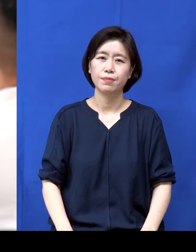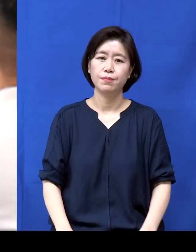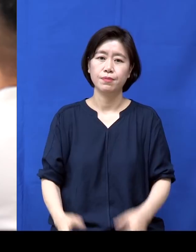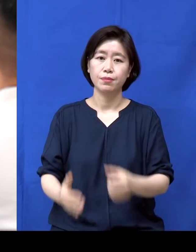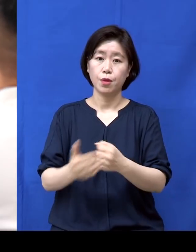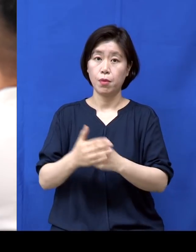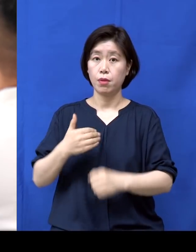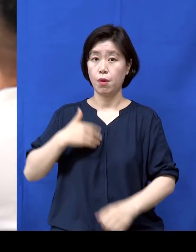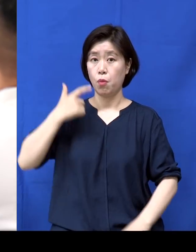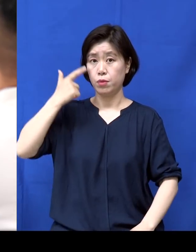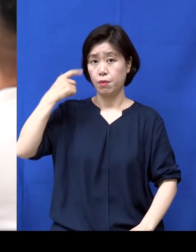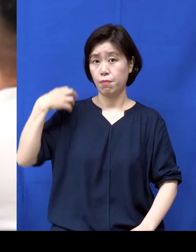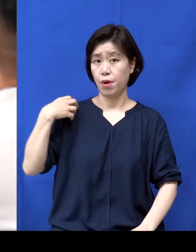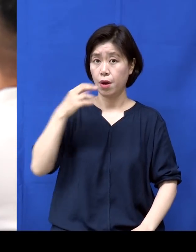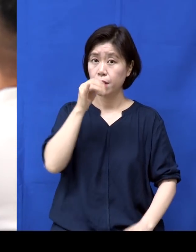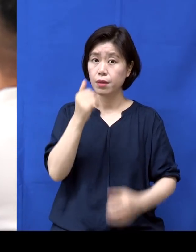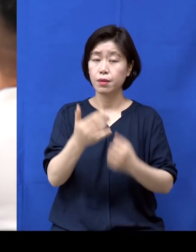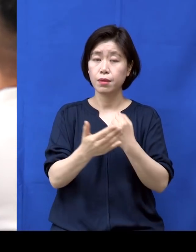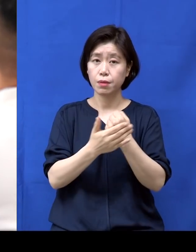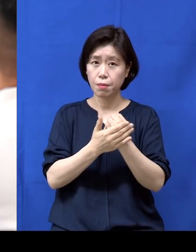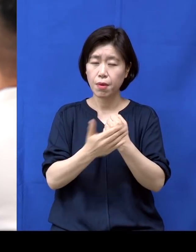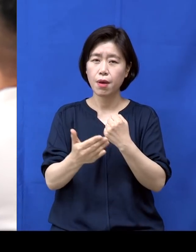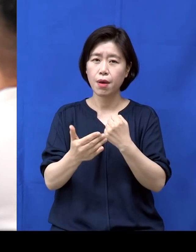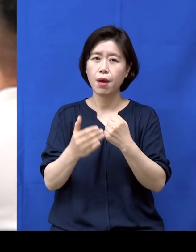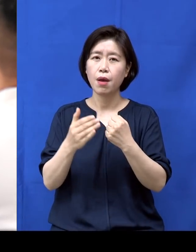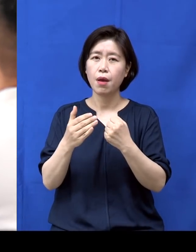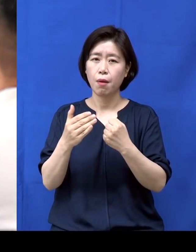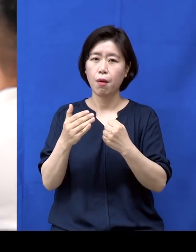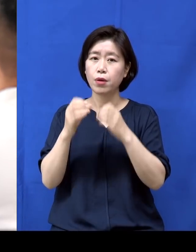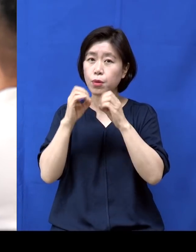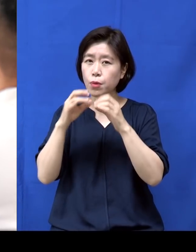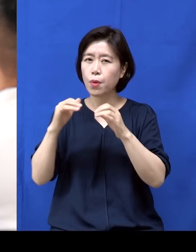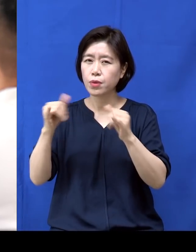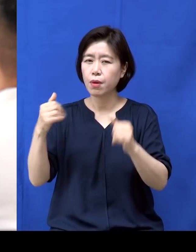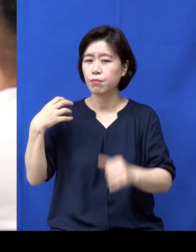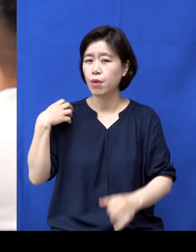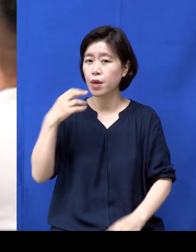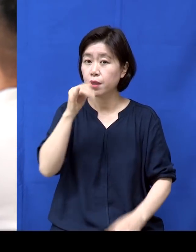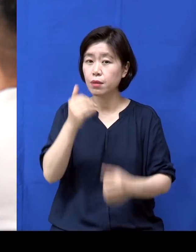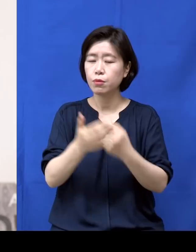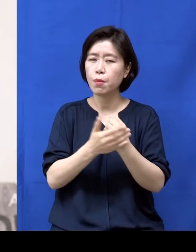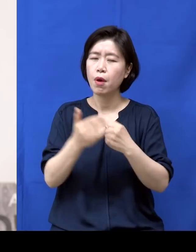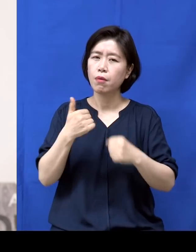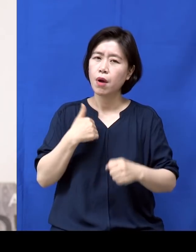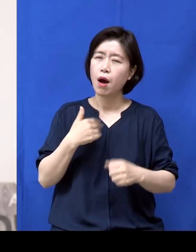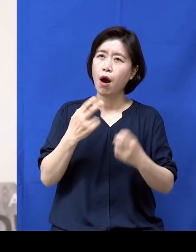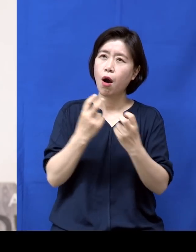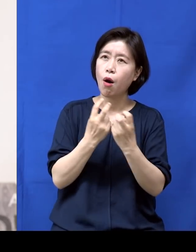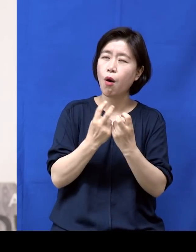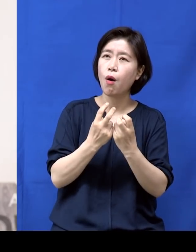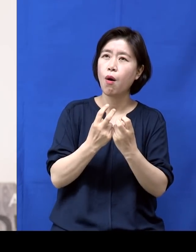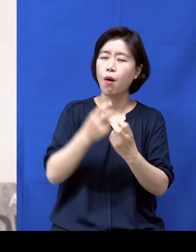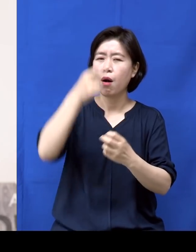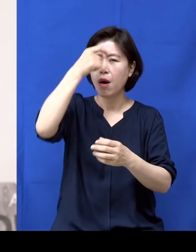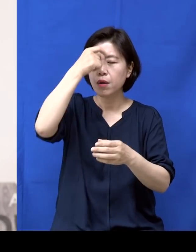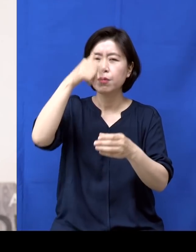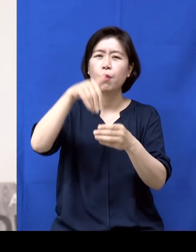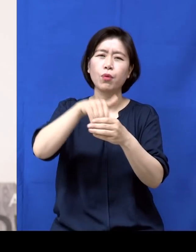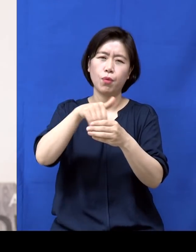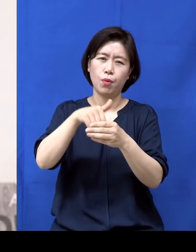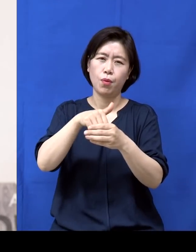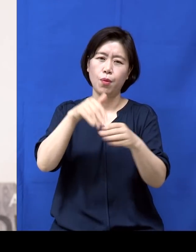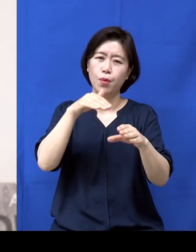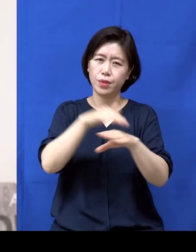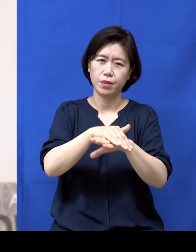기독교식 장례, 어떤 예. 기독교식 장례 문화를 만들어갈 수 있을까에 관심이 많고요. 예. 저는 그런 차원에서 제가